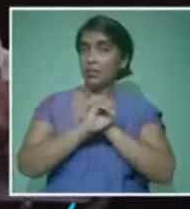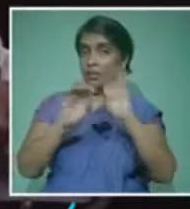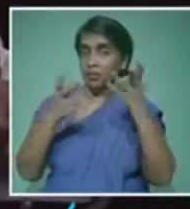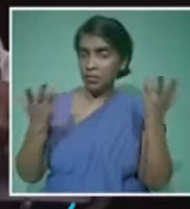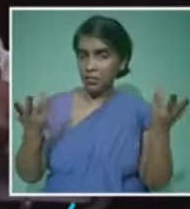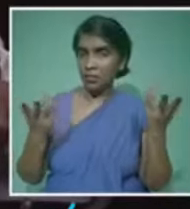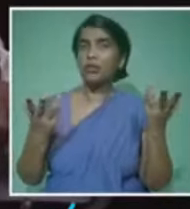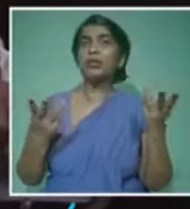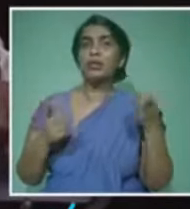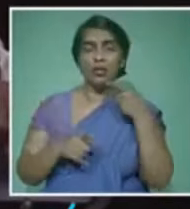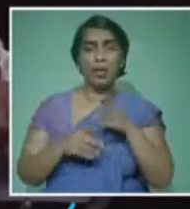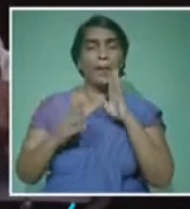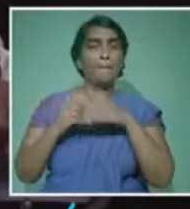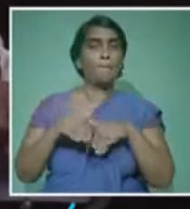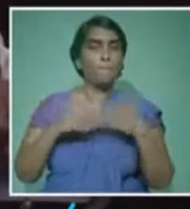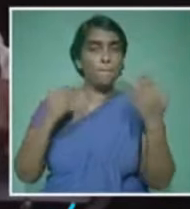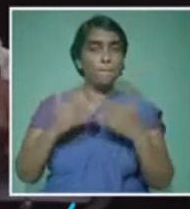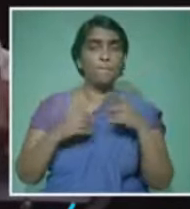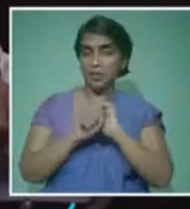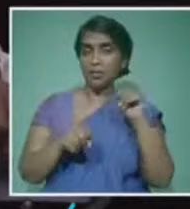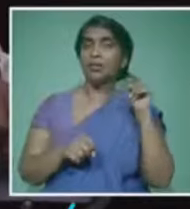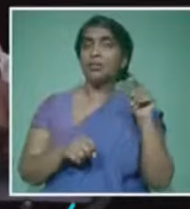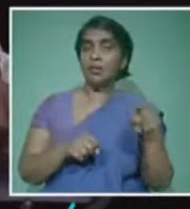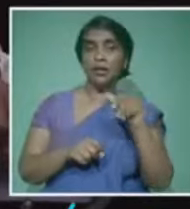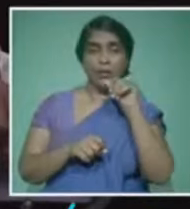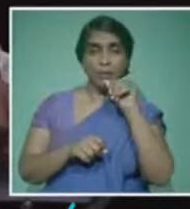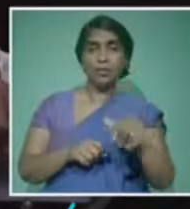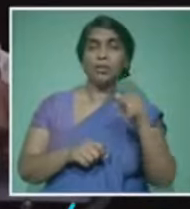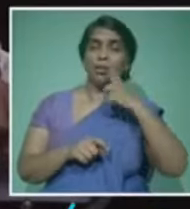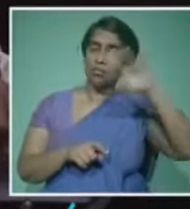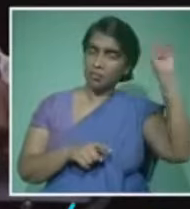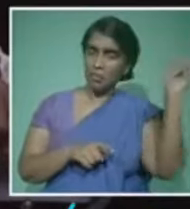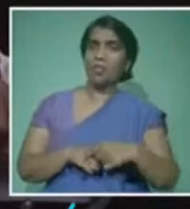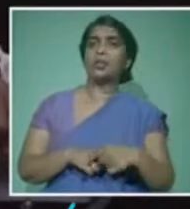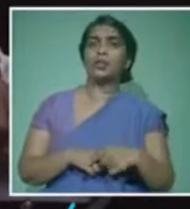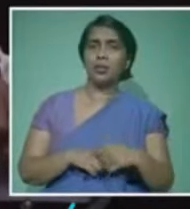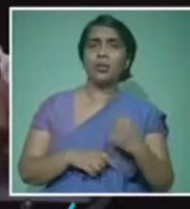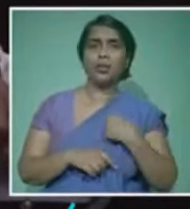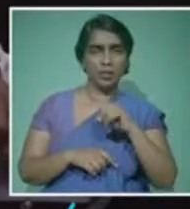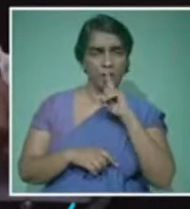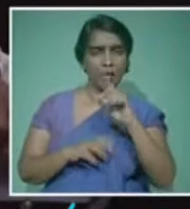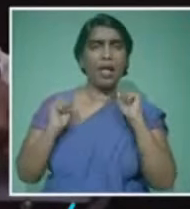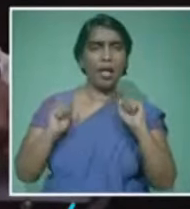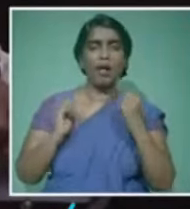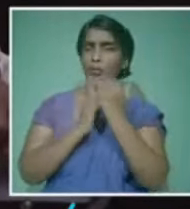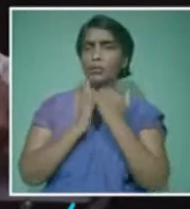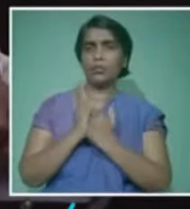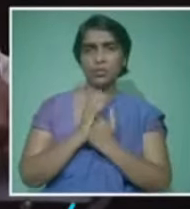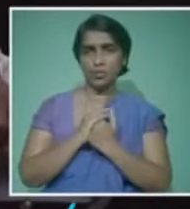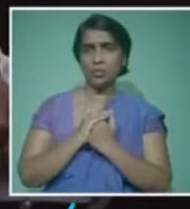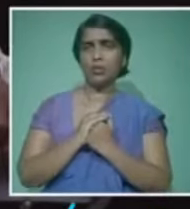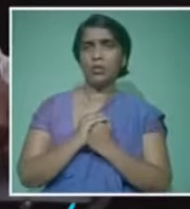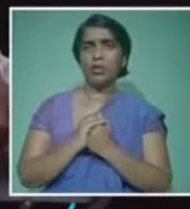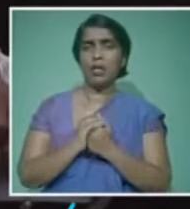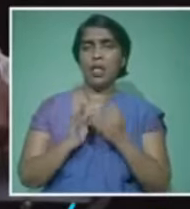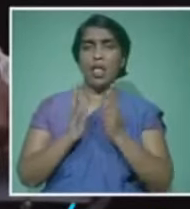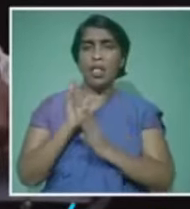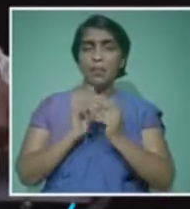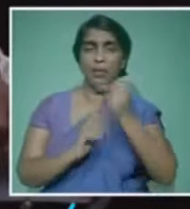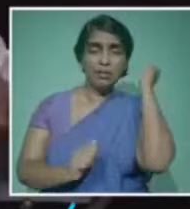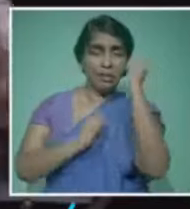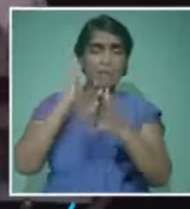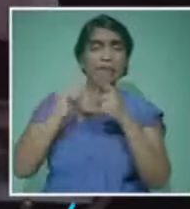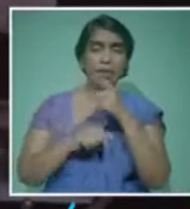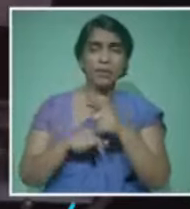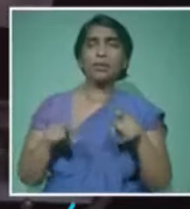සම්බන්ධව මේ පුවත්පත් වල ඉන්න අයත් ඒ වගේම ඒ අයව ගෙන්නන්න අපි කියන්න මොකද වෙලා තින්නේ කියලා බරප්‍රසාද මේ හැමදෙරුට මඩ ගහන්න ඕන